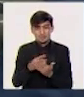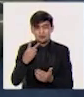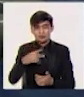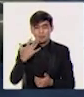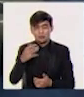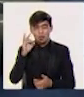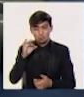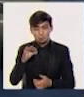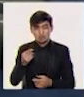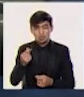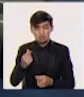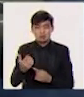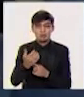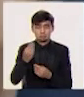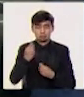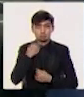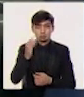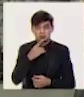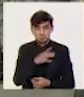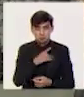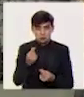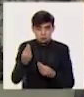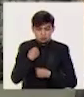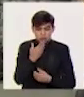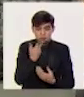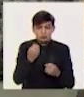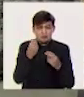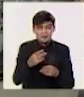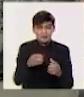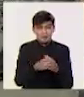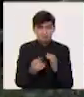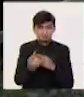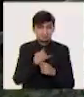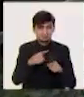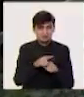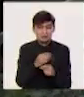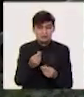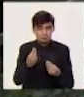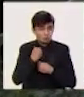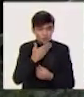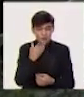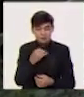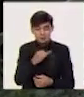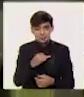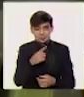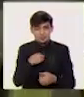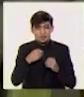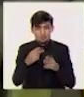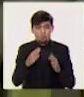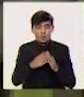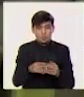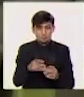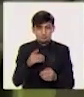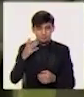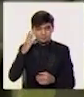25 октябрьде маған ақша құямыз деген, ақша құйылған жоқ. Ақыры қолына компания ешқандай ақша ұстатпаған соң әупірімдеп үйдің ақысын